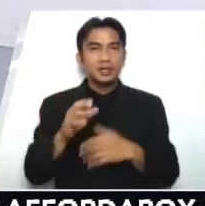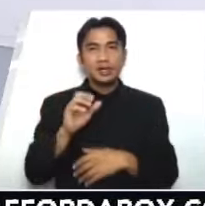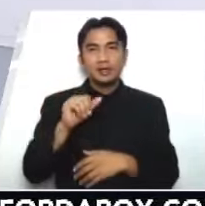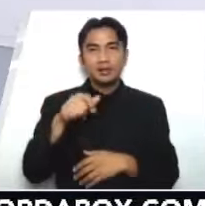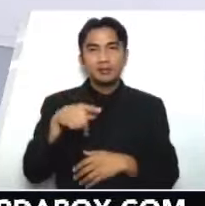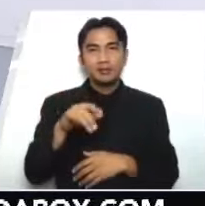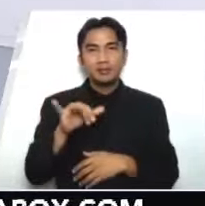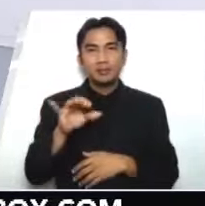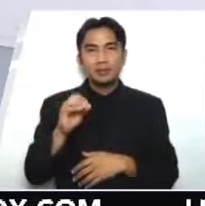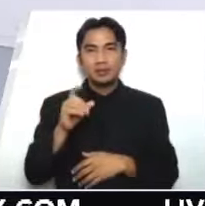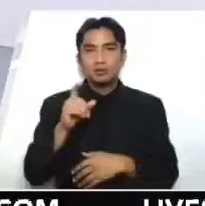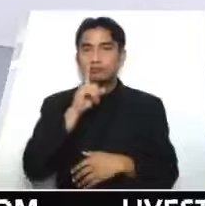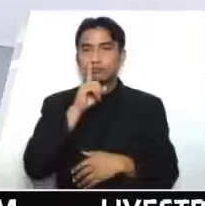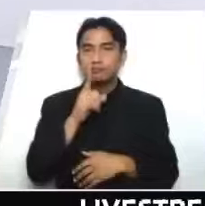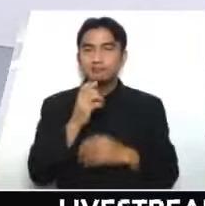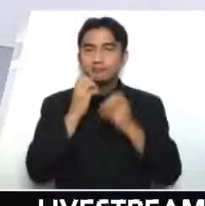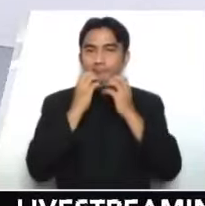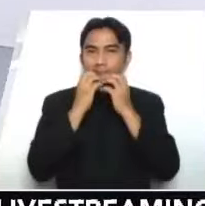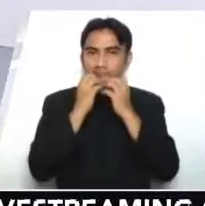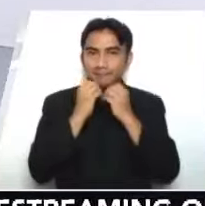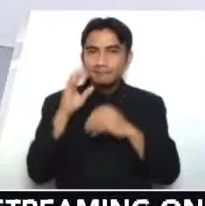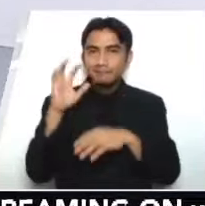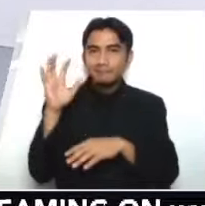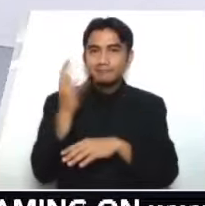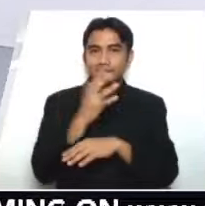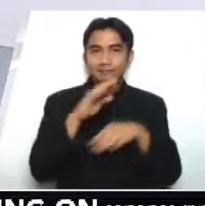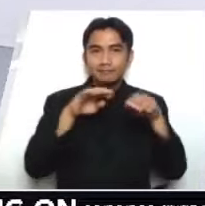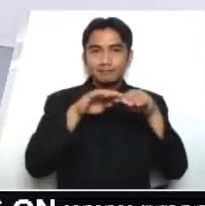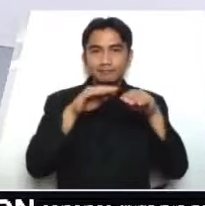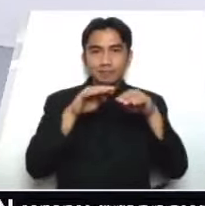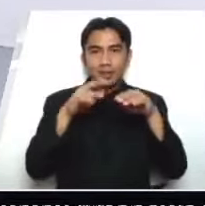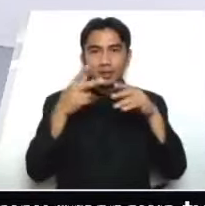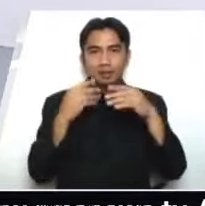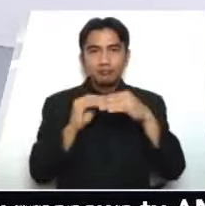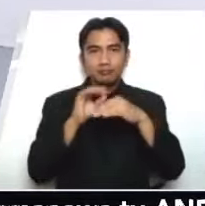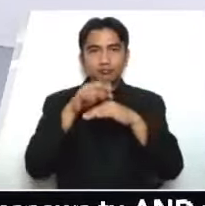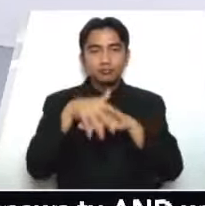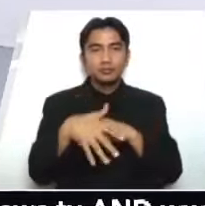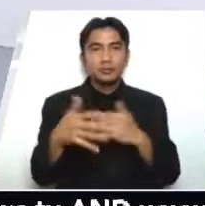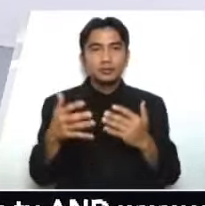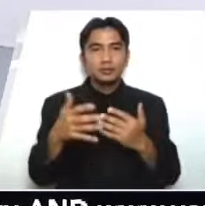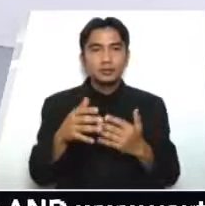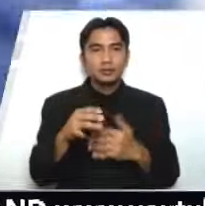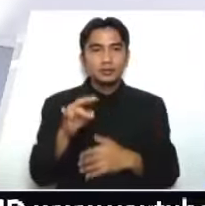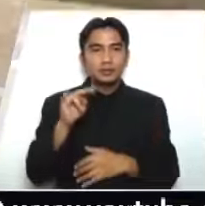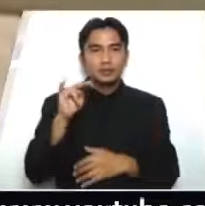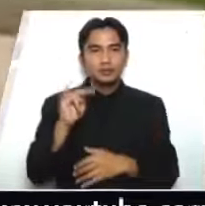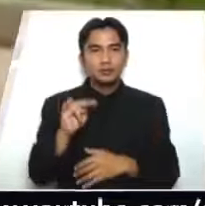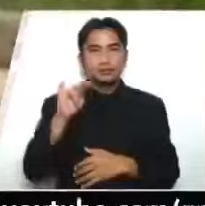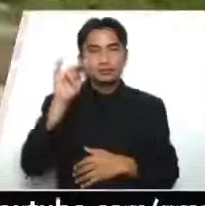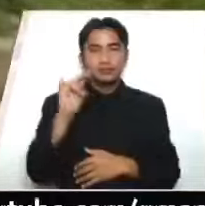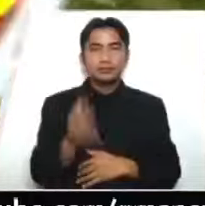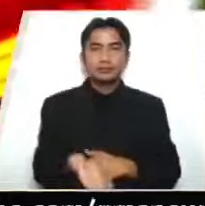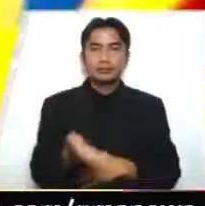ganda ng Piaao Falls sa Ilocos Norte. G tayo riyan sa report ni Mark Zalazar.